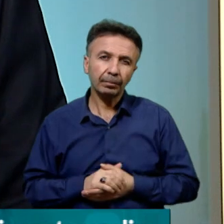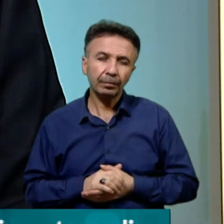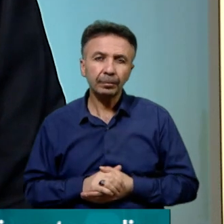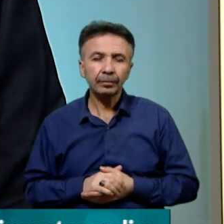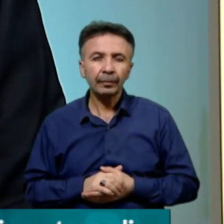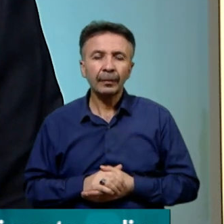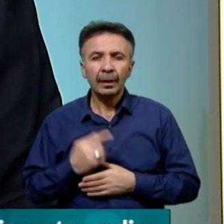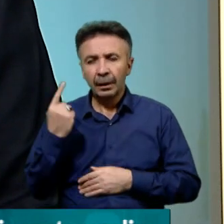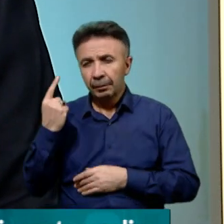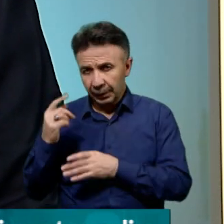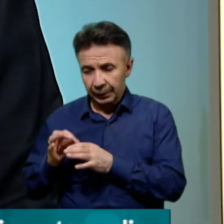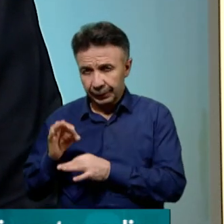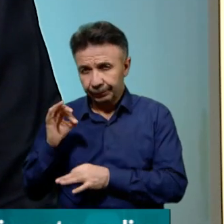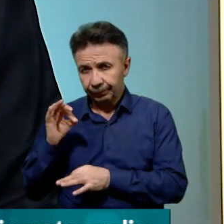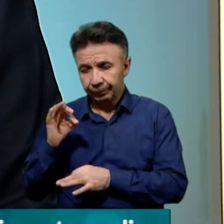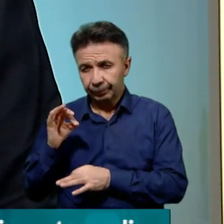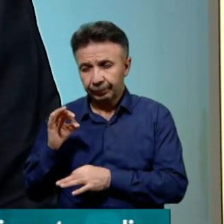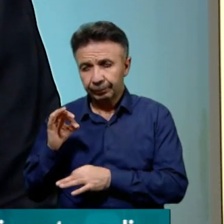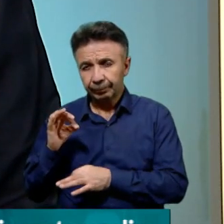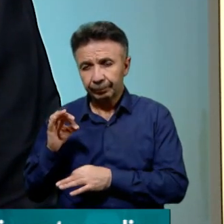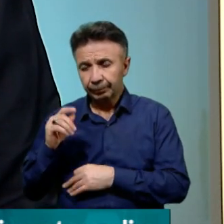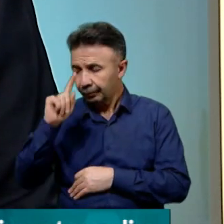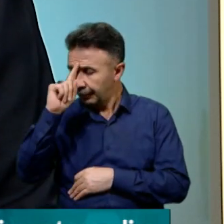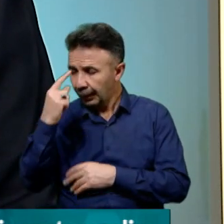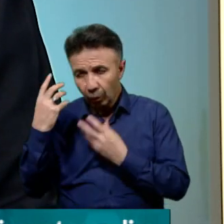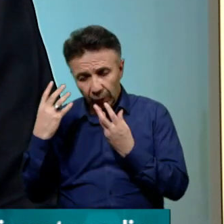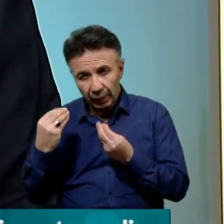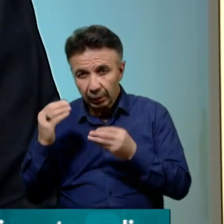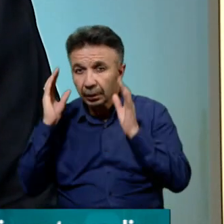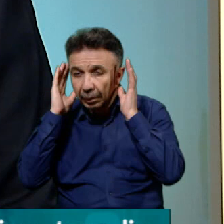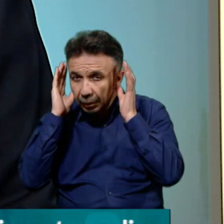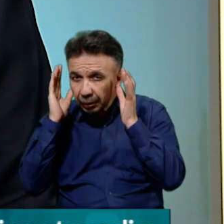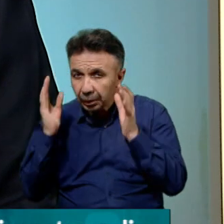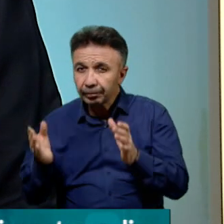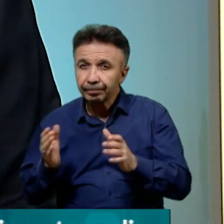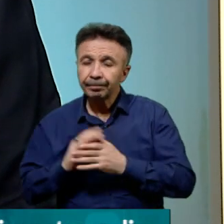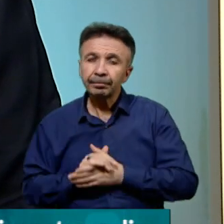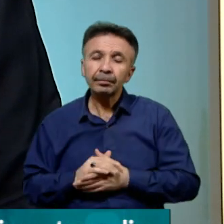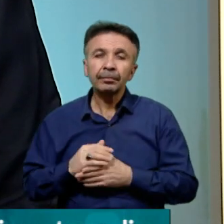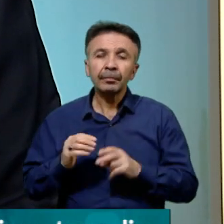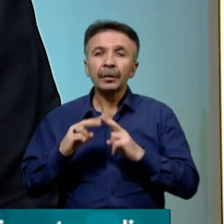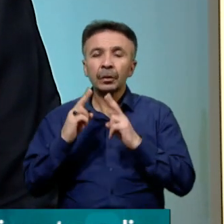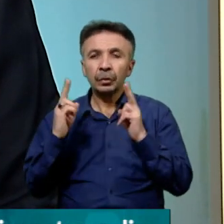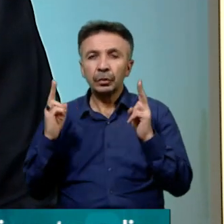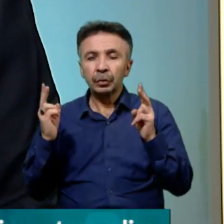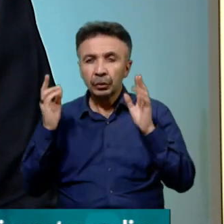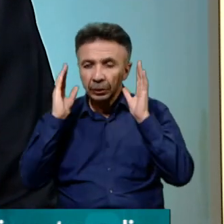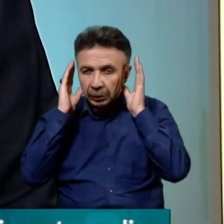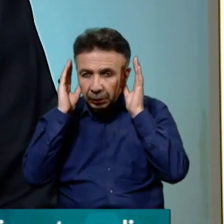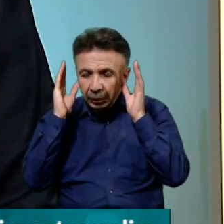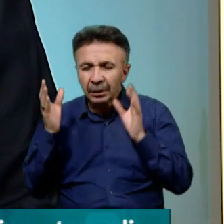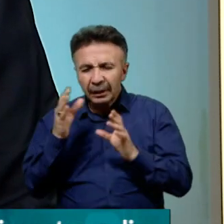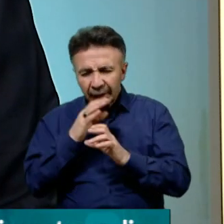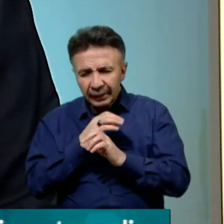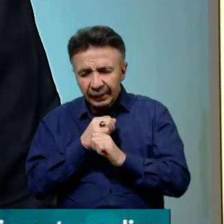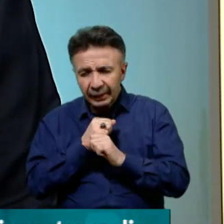tek bir kişi ki Münferit olarak tek başına namaz kılıyor Ken gündüz zaman namazlarında zaten